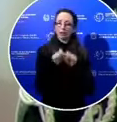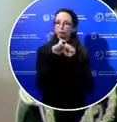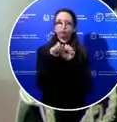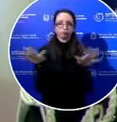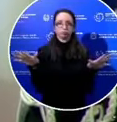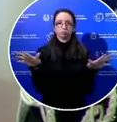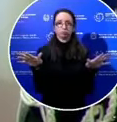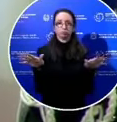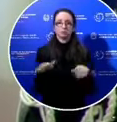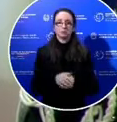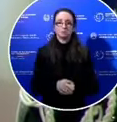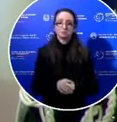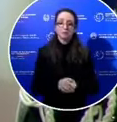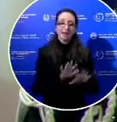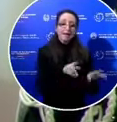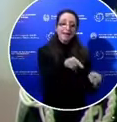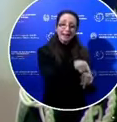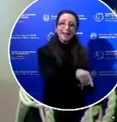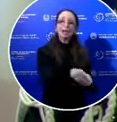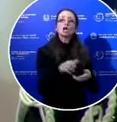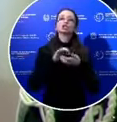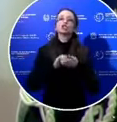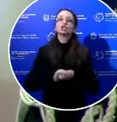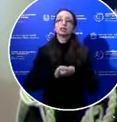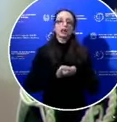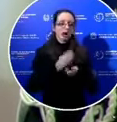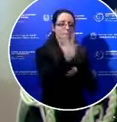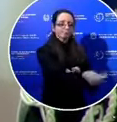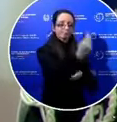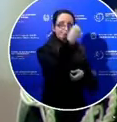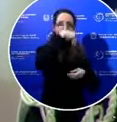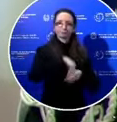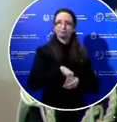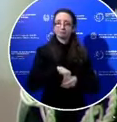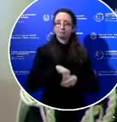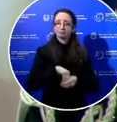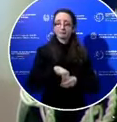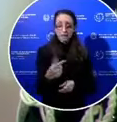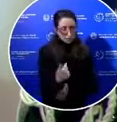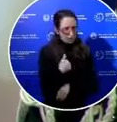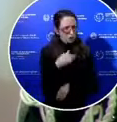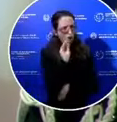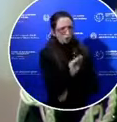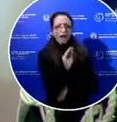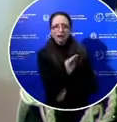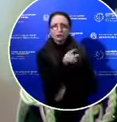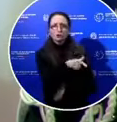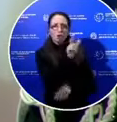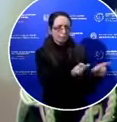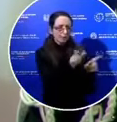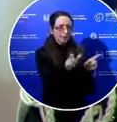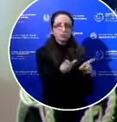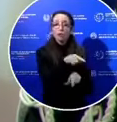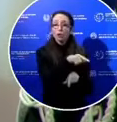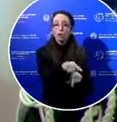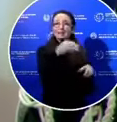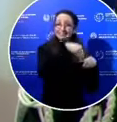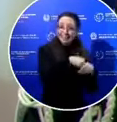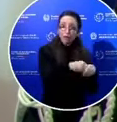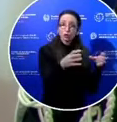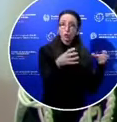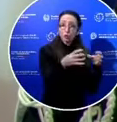E il reinserimento in società, questa cosa me l'hanno chiesta quasi tutti. Quando io ho chiesto alle persone che vivono all'interno della